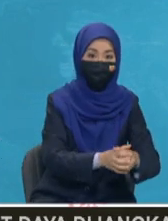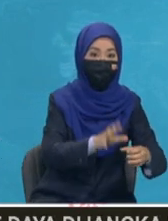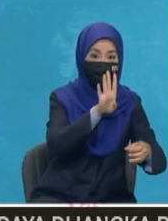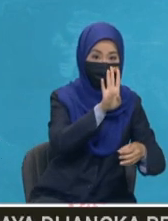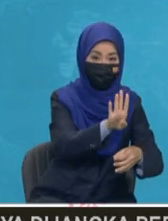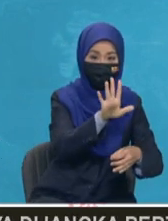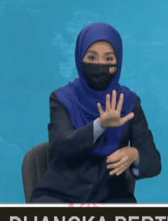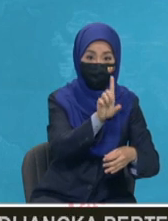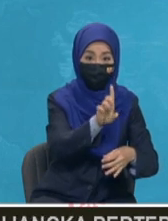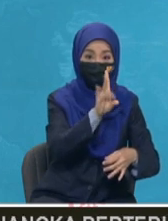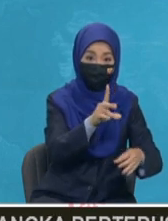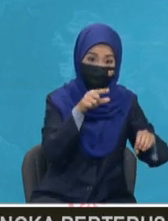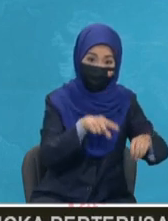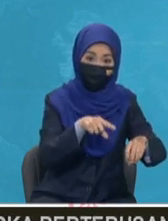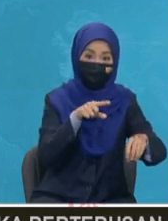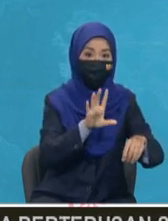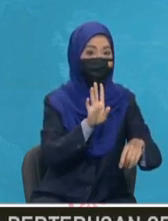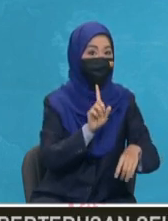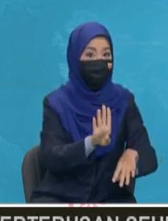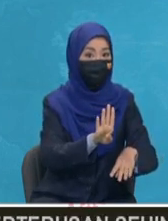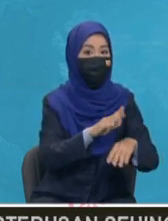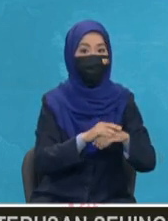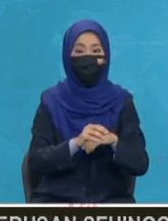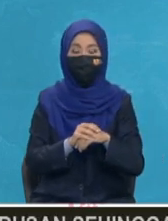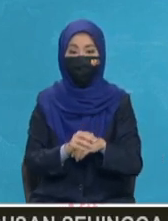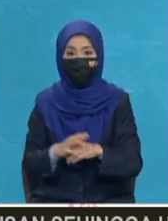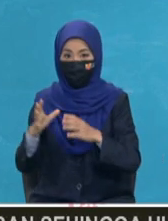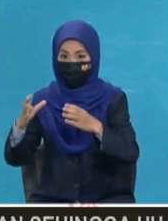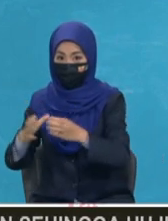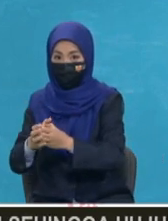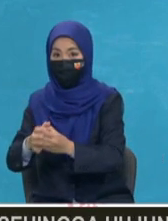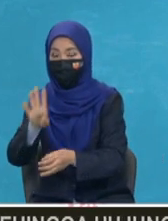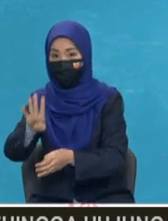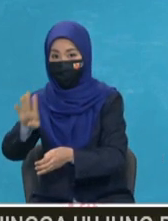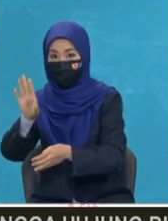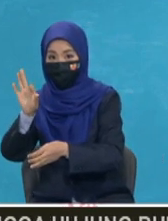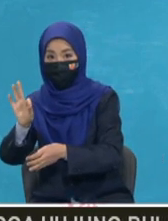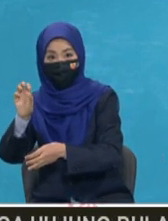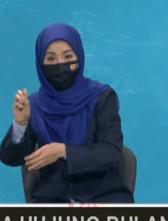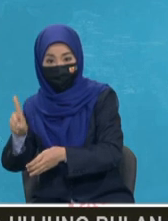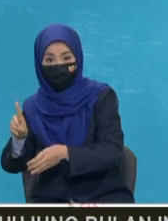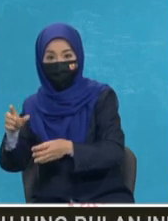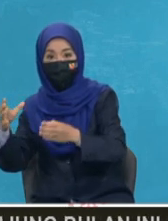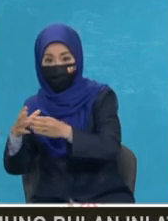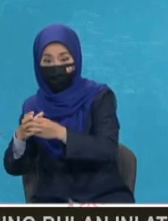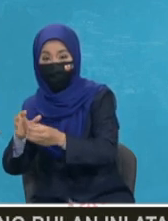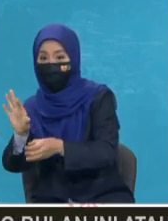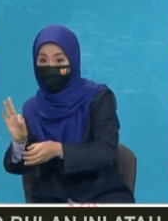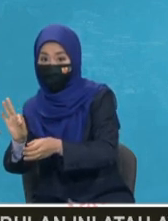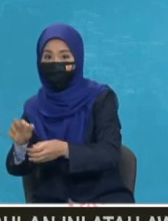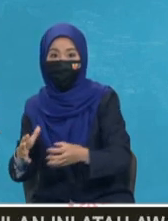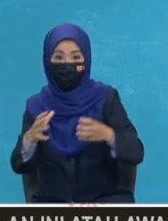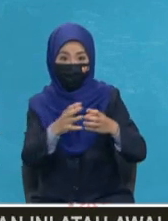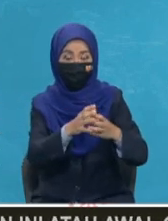4157 yang mengandungi 4G baru Cluster 4401 mengandungi 9cash baru dan